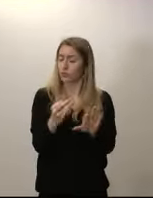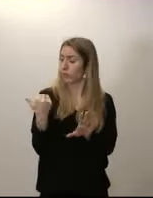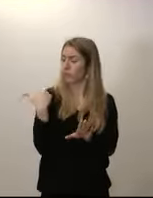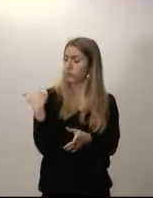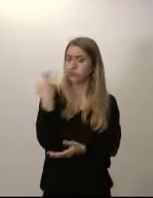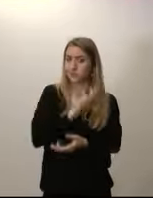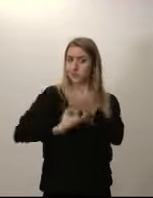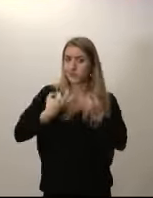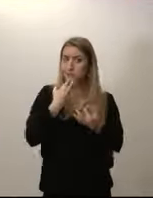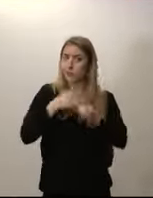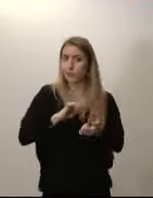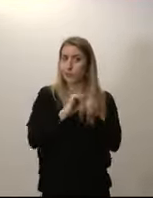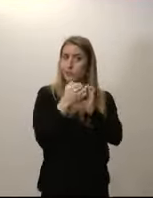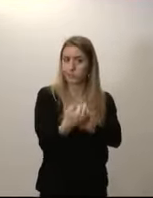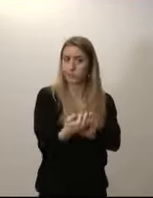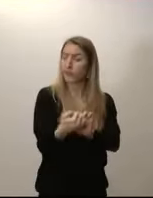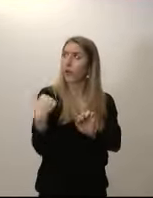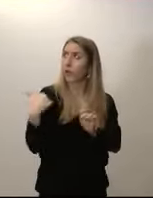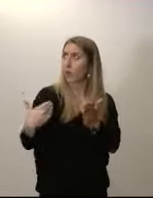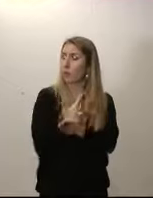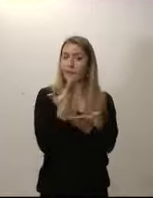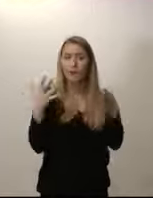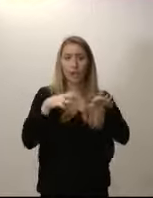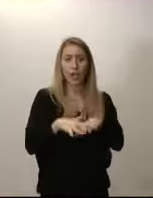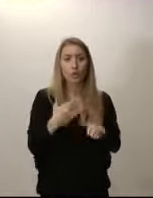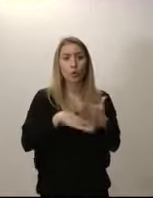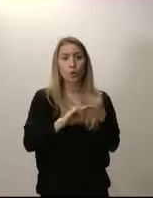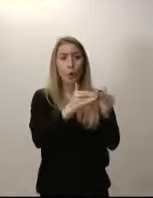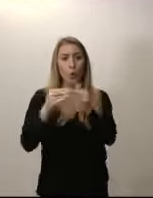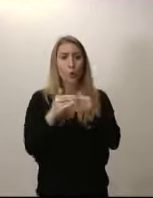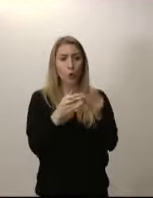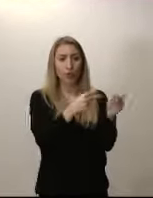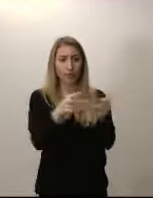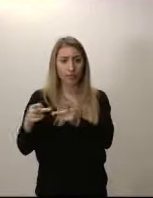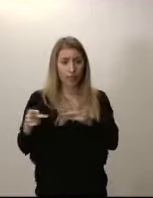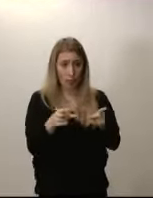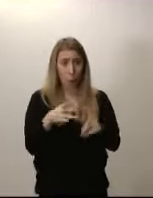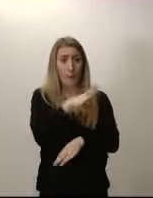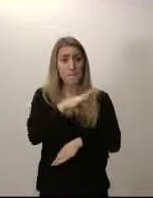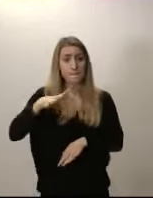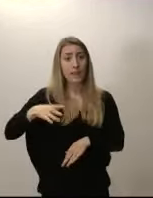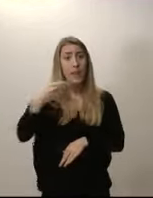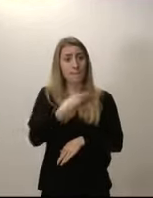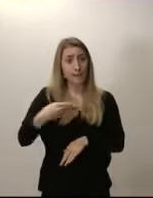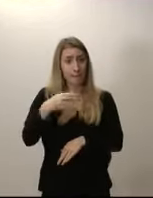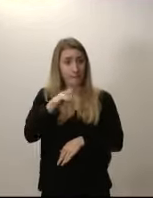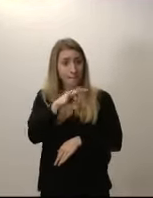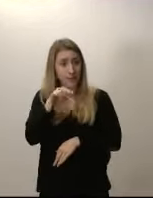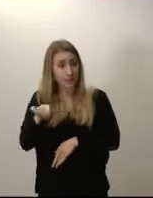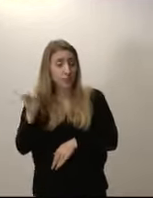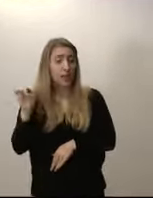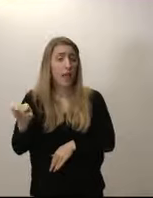dit, notamment lors d'une réunion à la communauté d'Aglo, où en fait Mme Vess, elle a